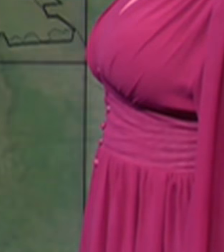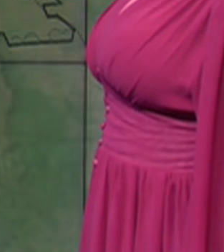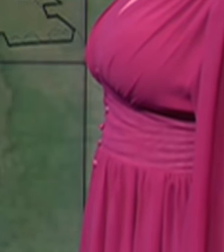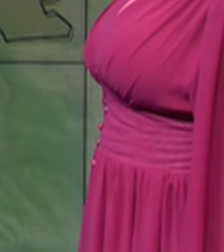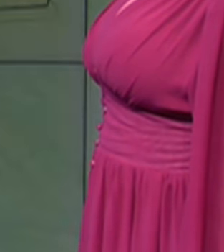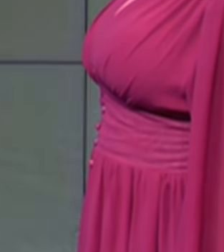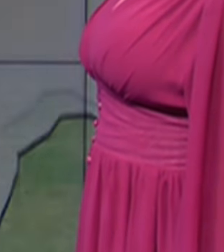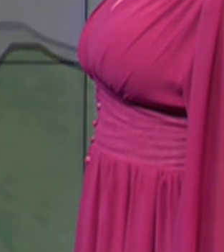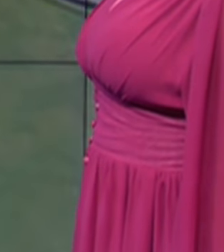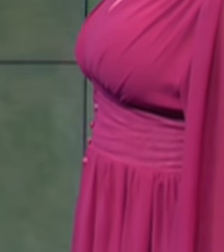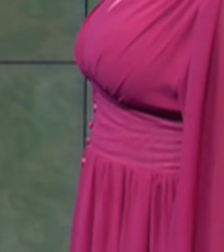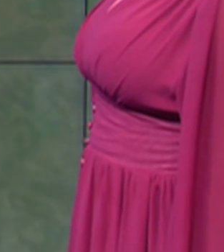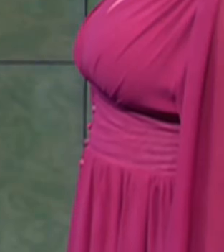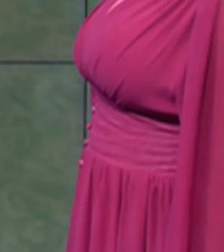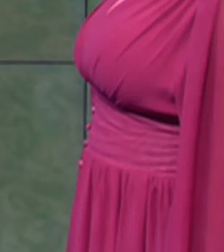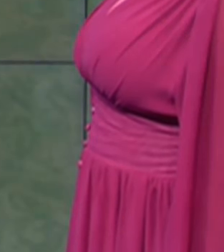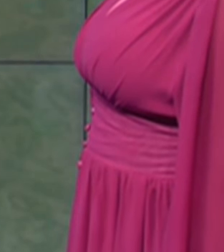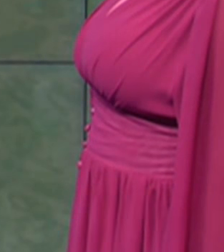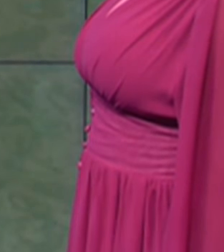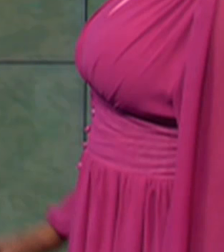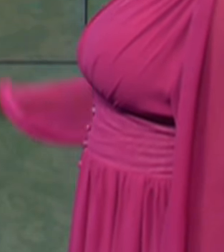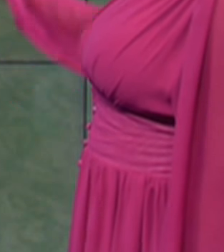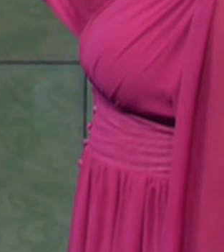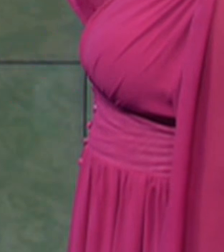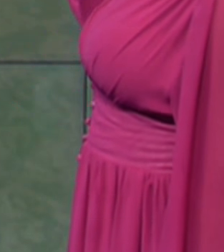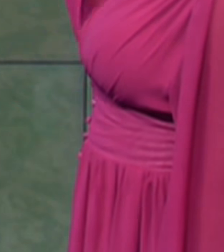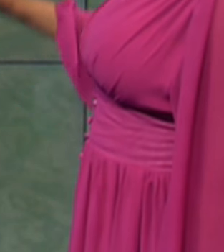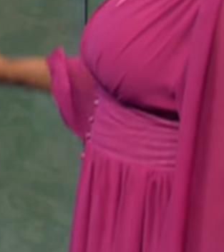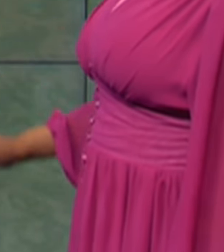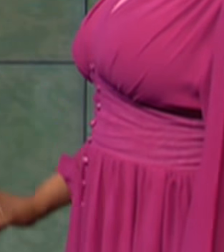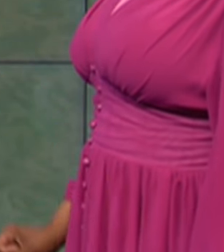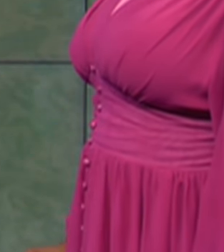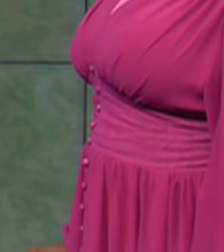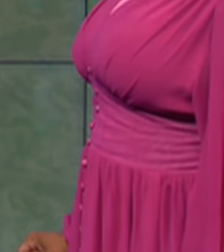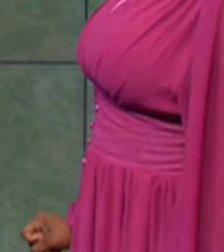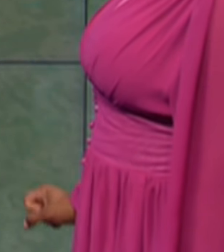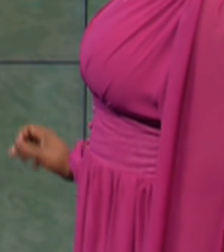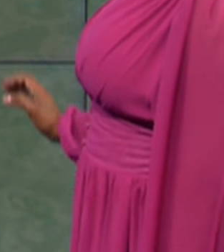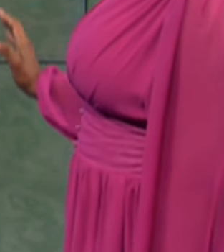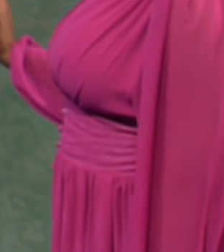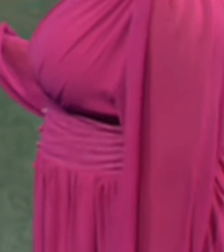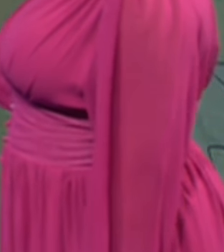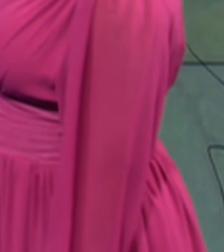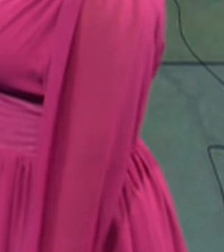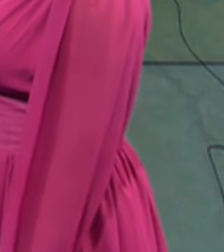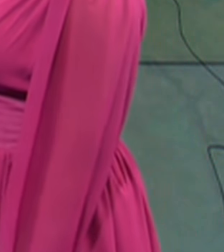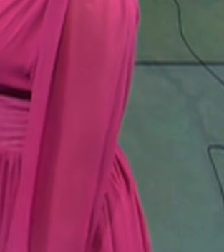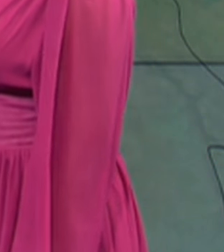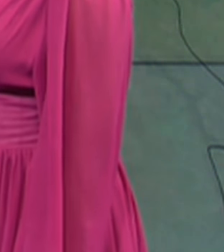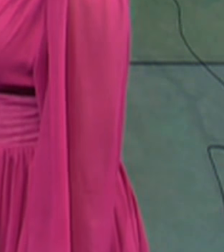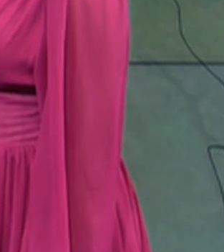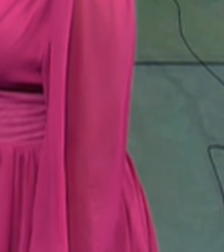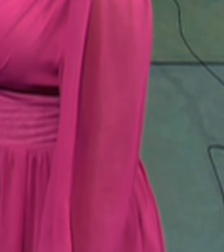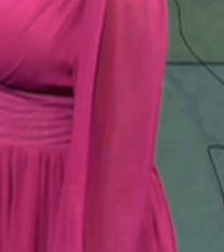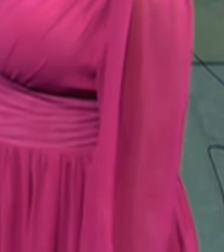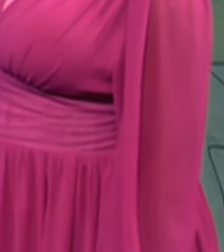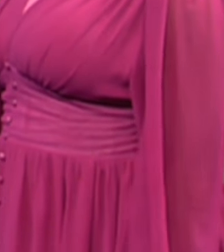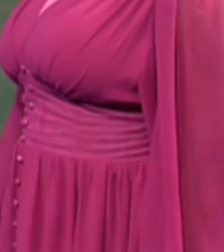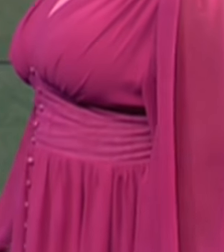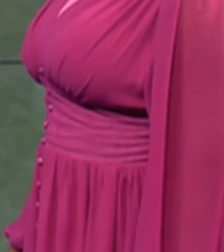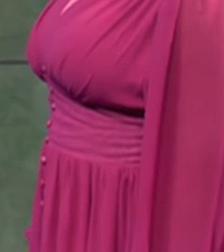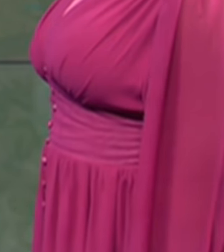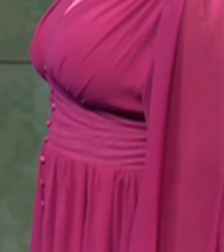tšona re lebelela gona go sasa go la Mpumalanga go tla be go ntše go ruthetše Sekhukuza ka tše masometharopedi go tla be go ntše nwa le moya le Mpombela re lebelela gona